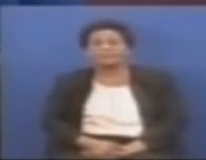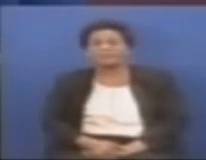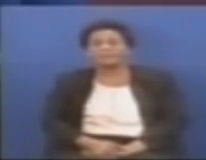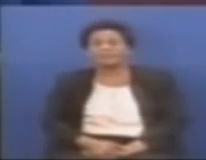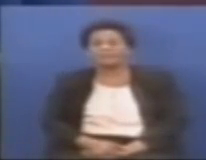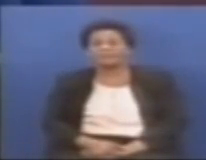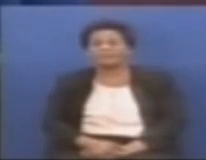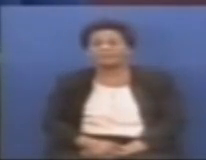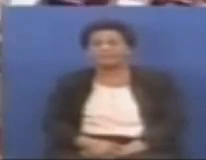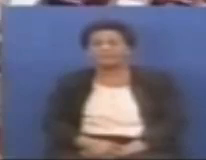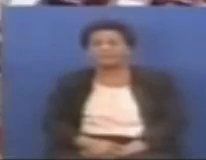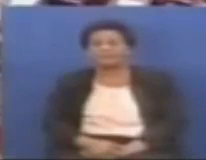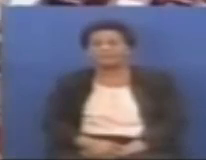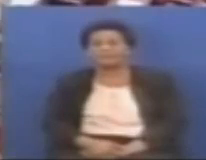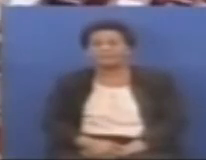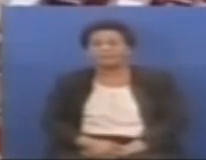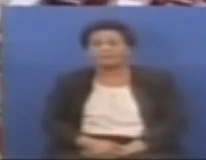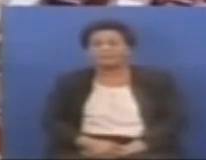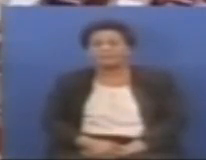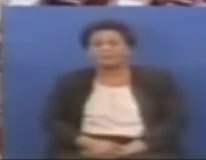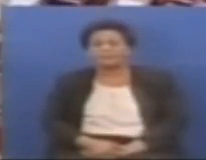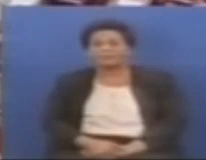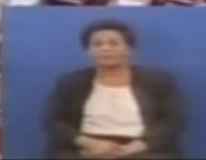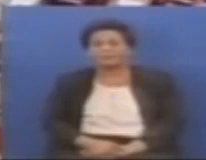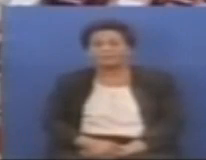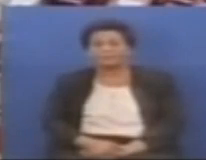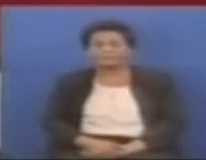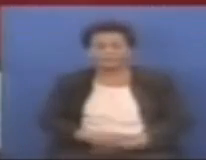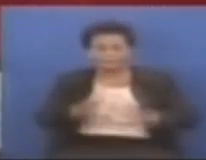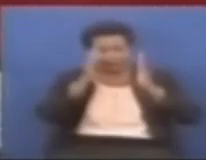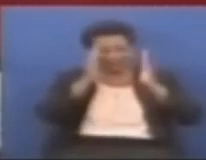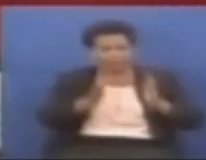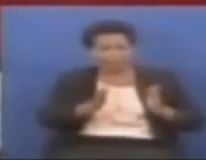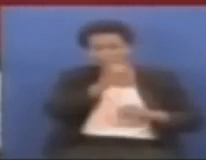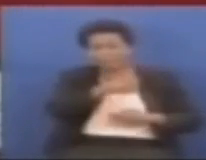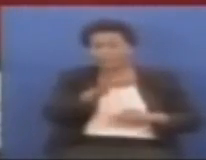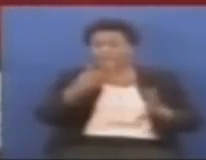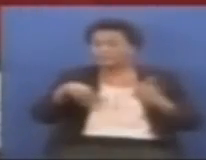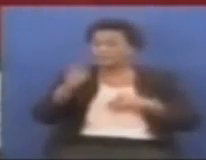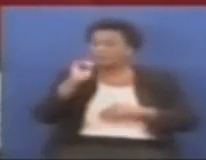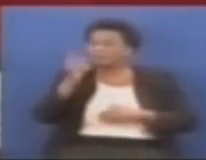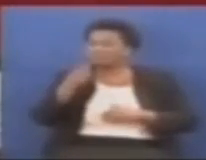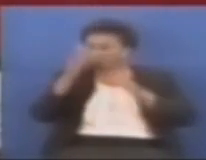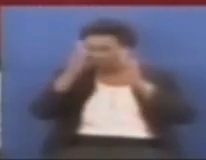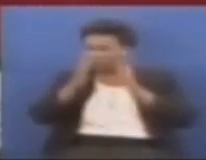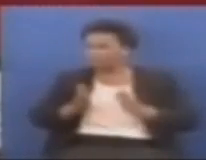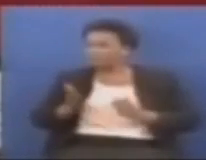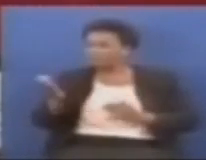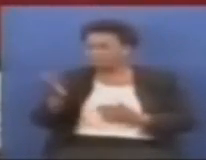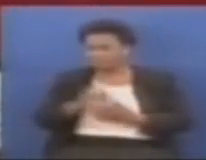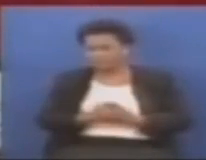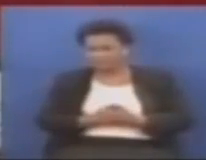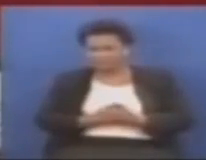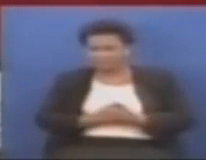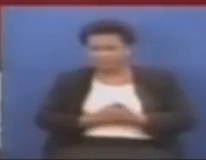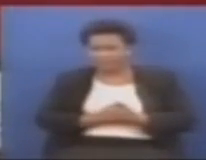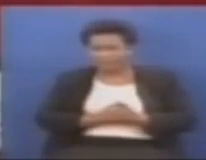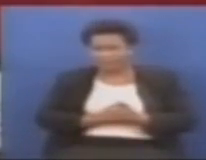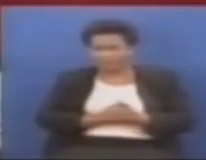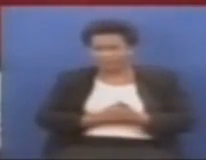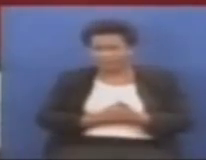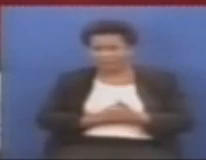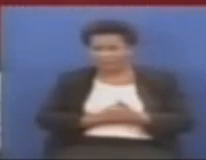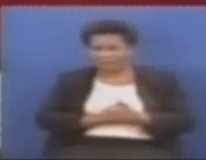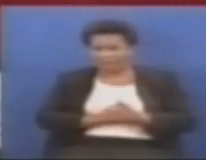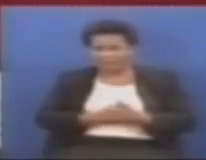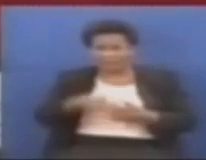Spika, ningependa kujibu swali la Mheshimiwa Silinde mbunge wa Momba kama ifuatavyo. Mheshimiwa Spika, kama tunavyofahamu kwamba ukiangalia